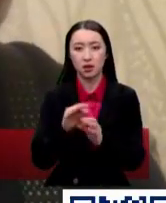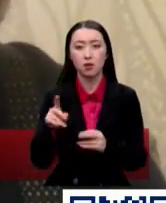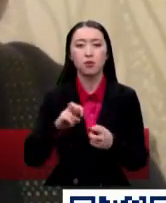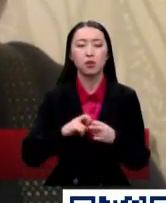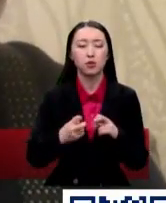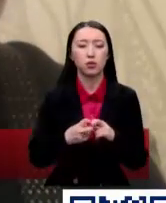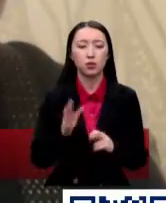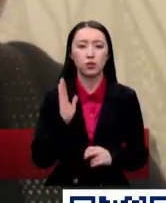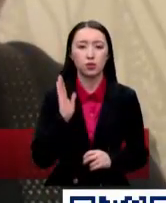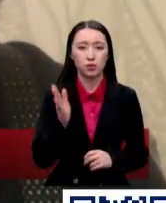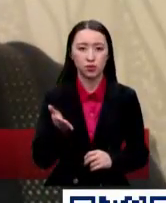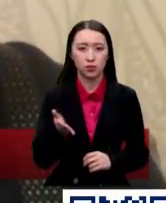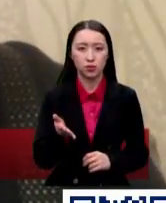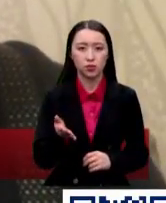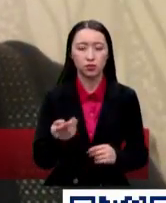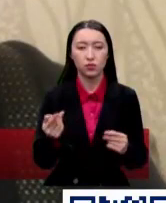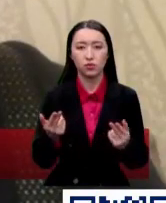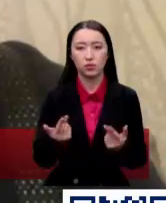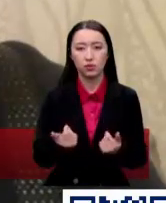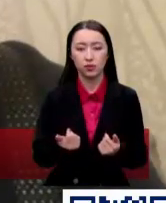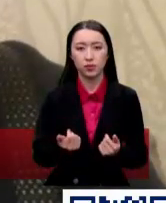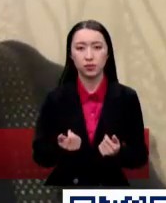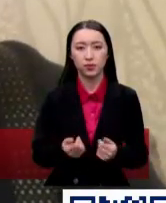будут. Безусловно, и